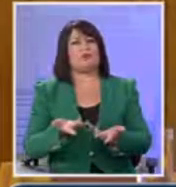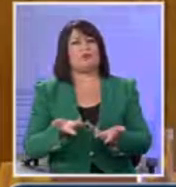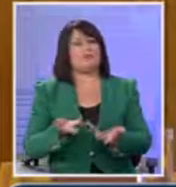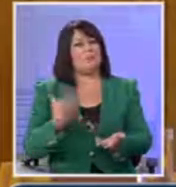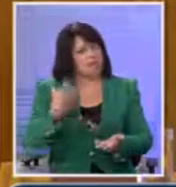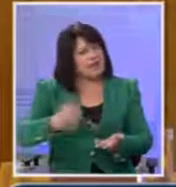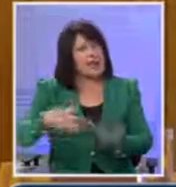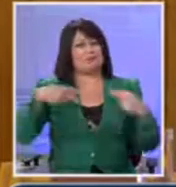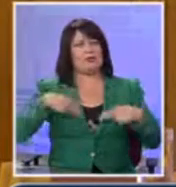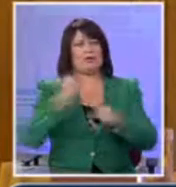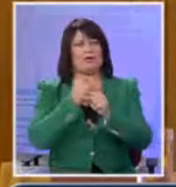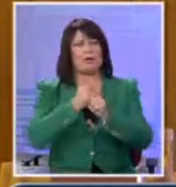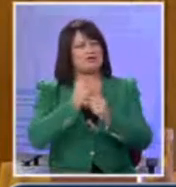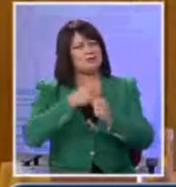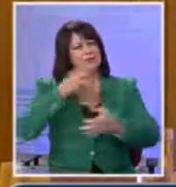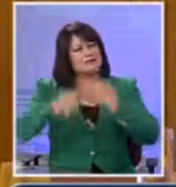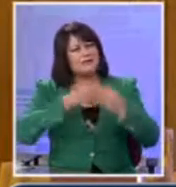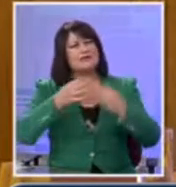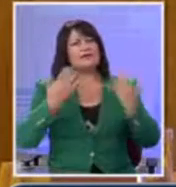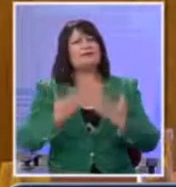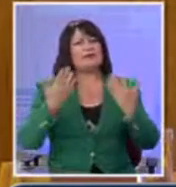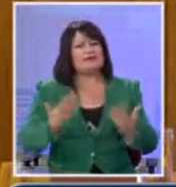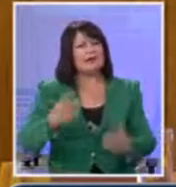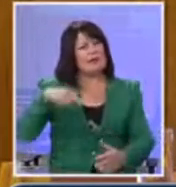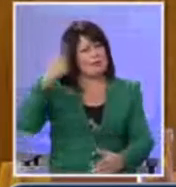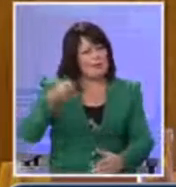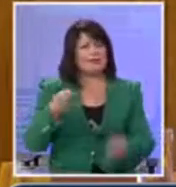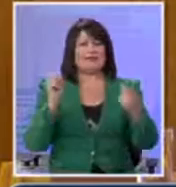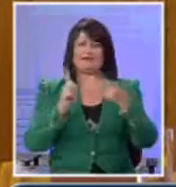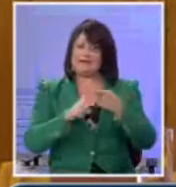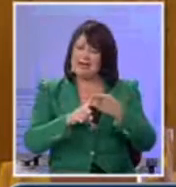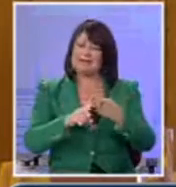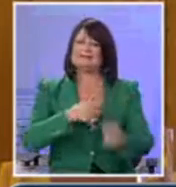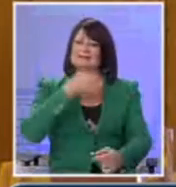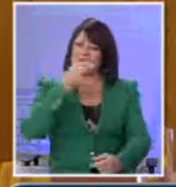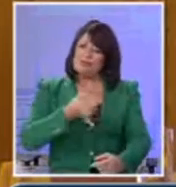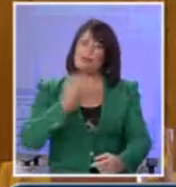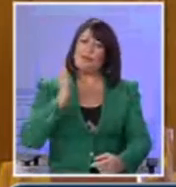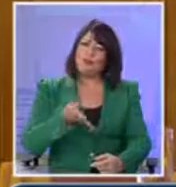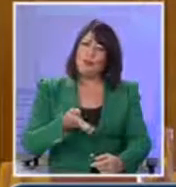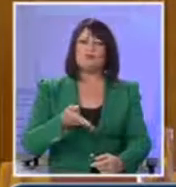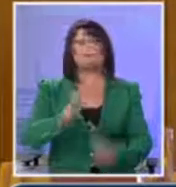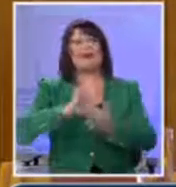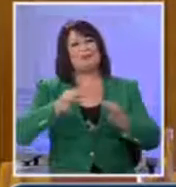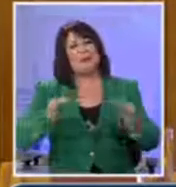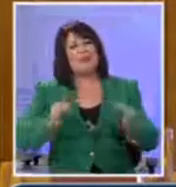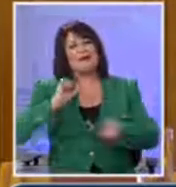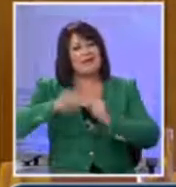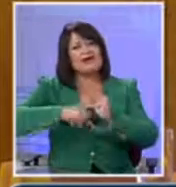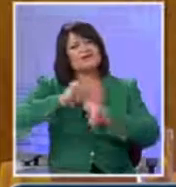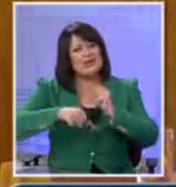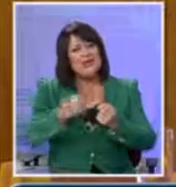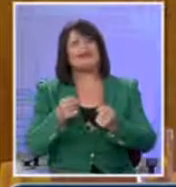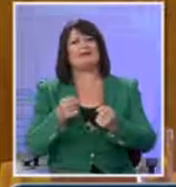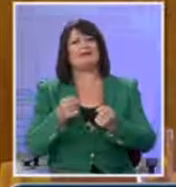που θα έχουμε στο Υπουργείο Εργασίας και σε μία άλλη συνάντηση να μπορέσω να σας αναπτύξω τις δράσεις μας για